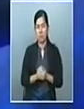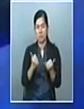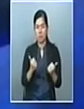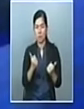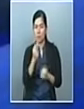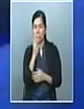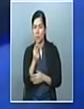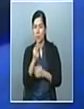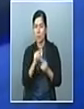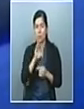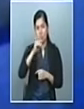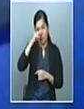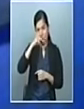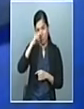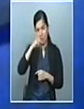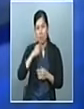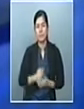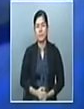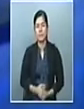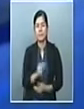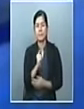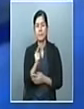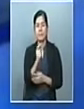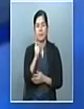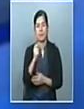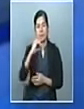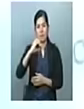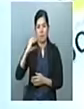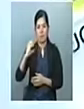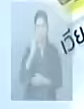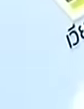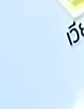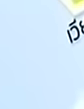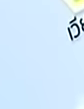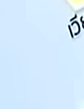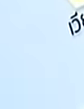าดหลักทรัพย์ของไทยกันบ้าง นะคะติดตามได้ใน AC Tips ค่ะ